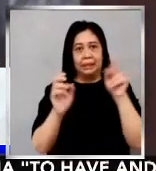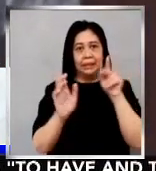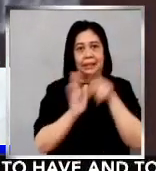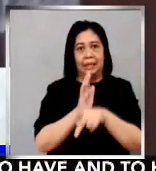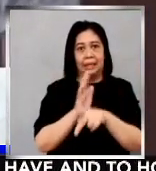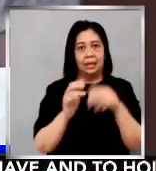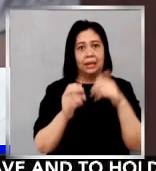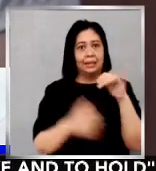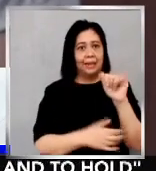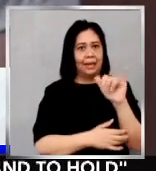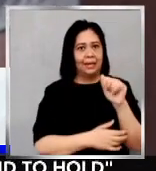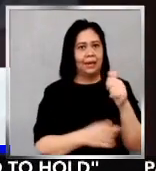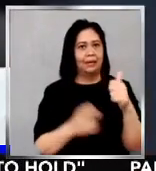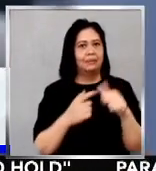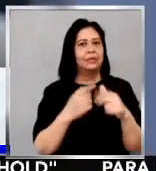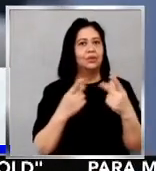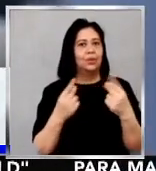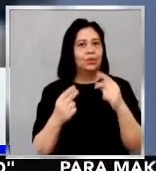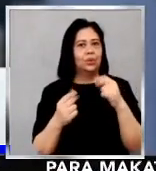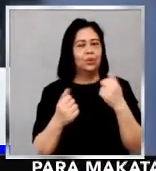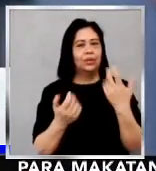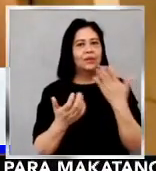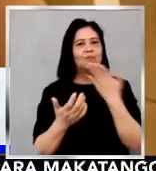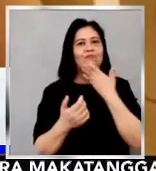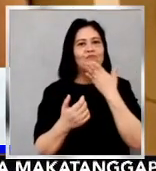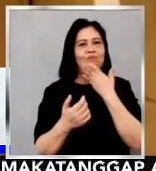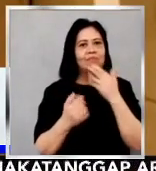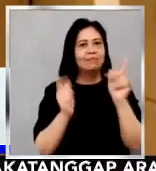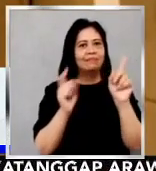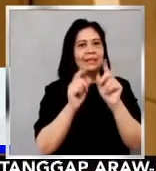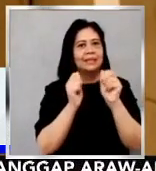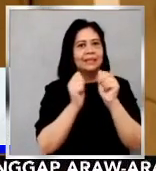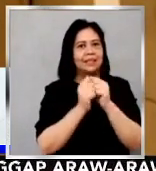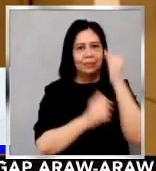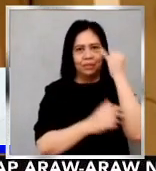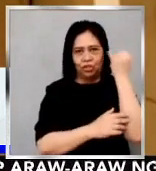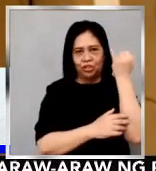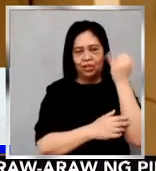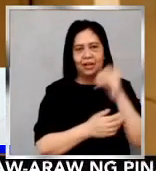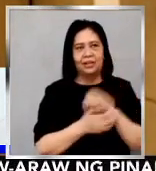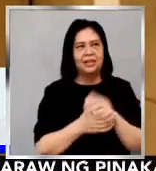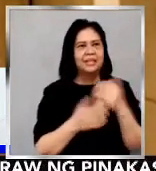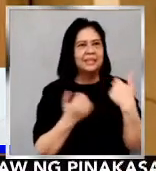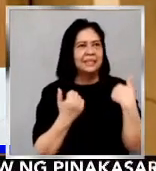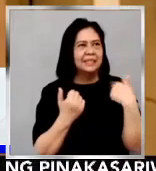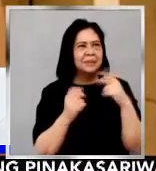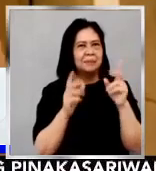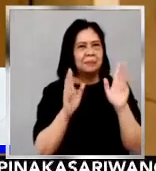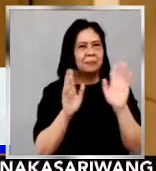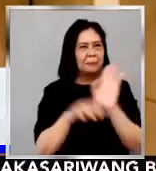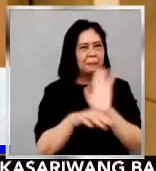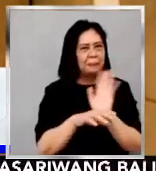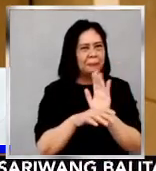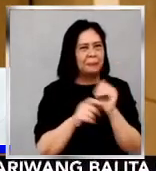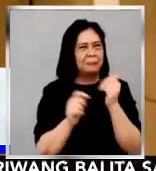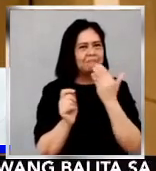gumawa ng intimate scene kasama si John. May mga scenes na medyo intimate. Eh